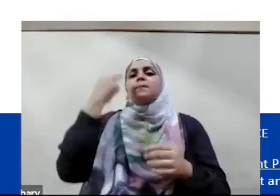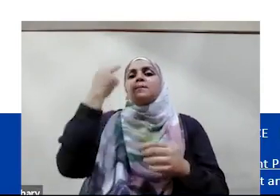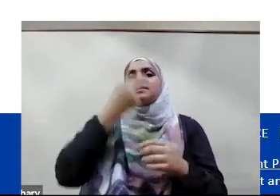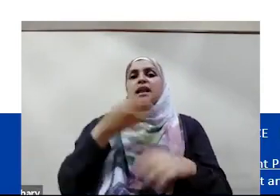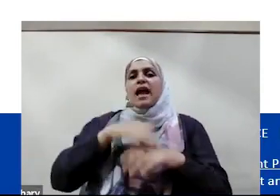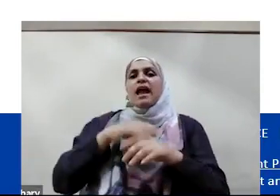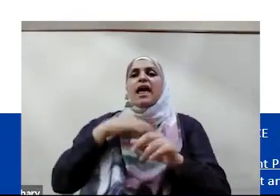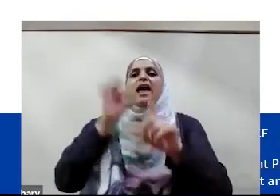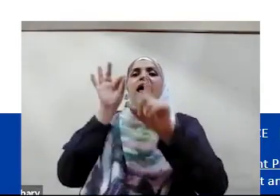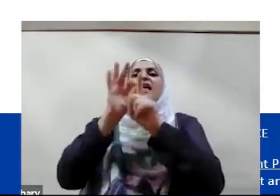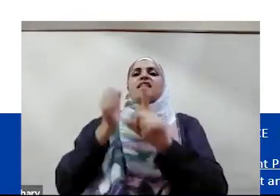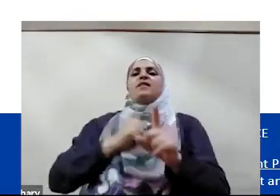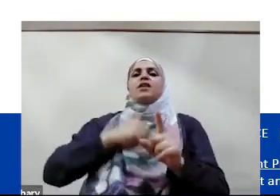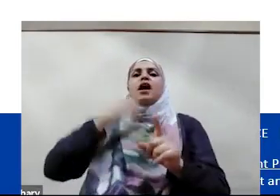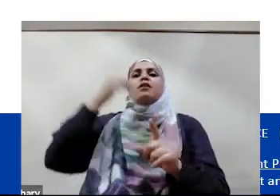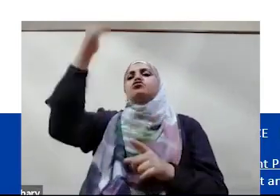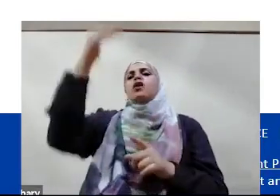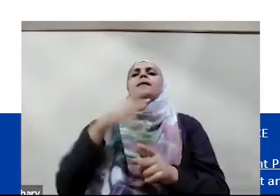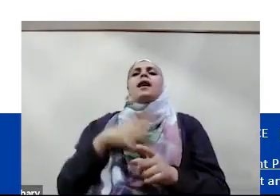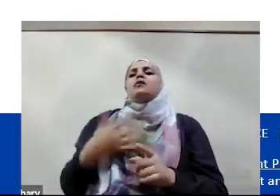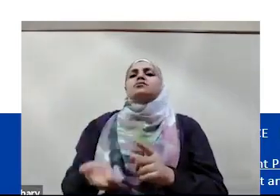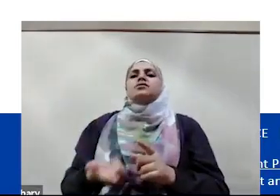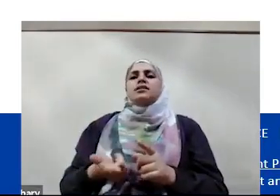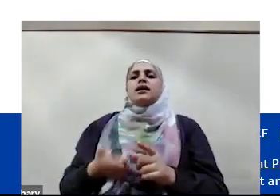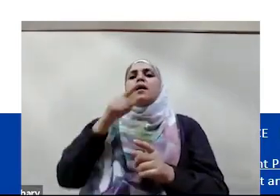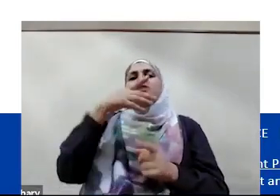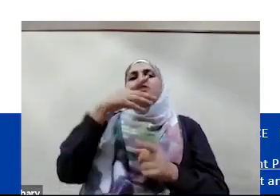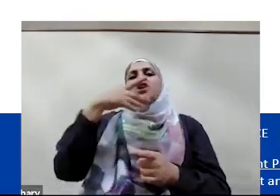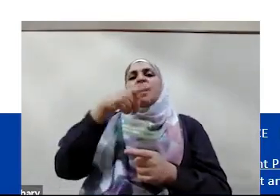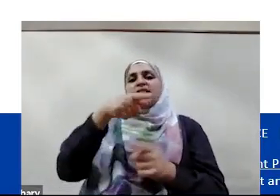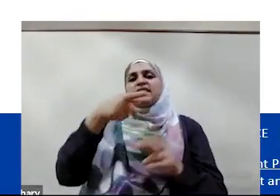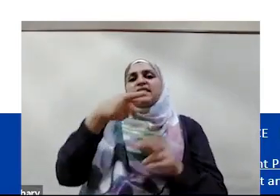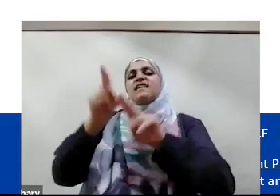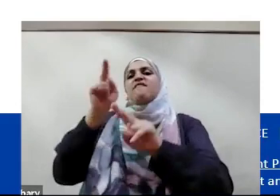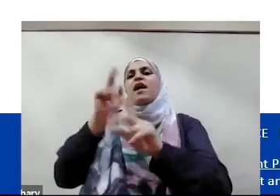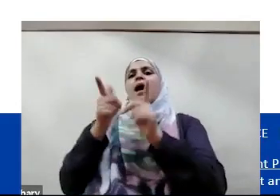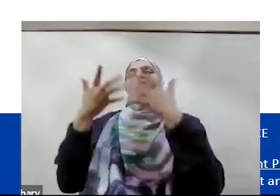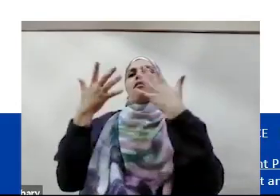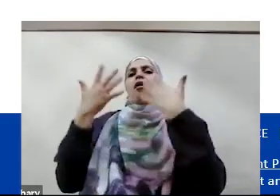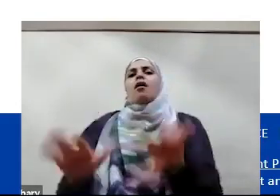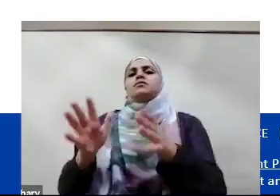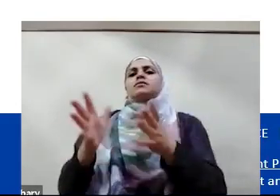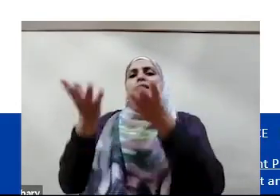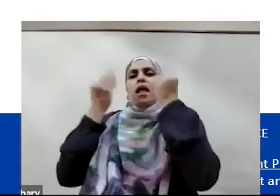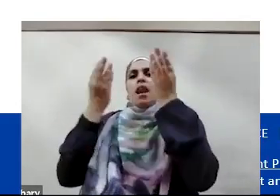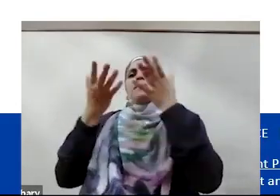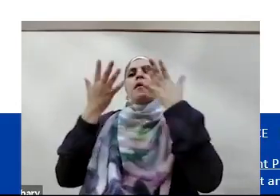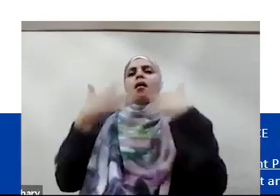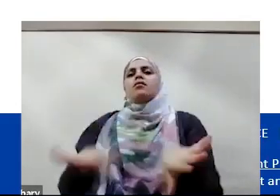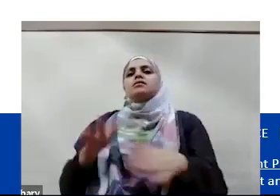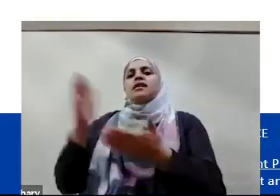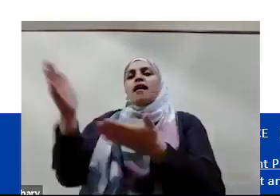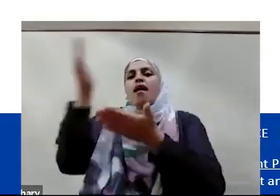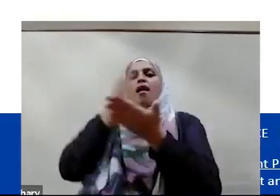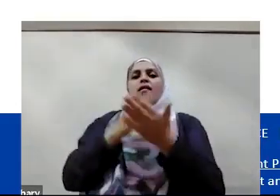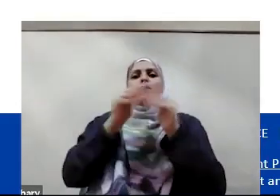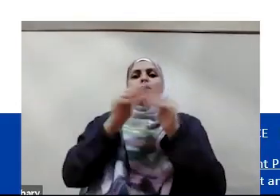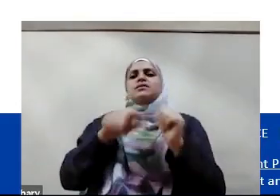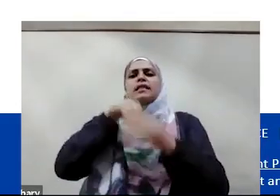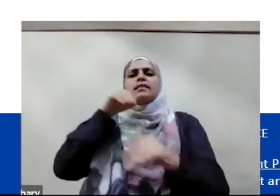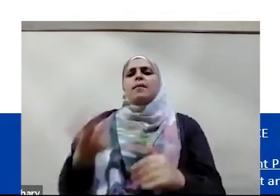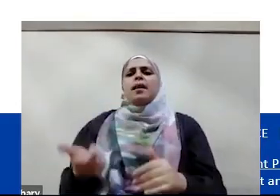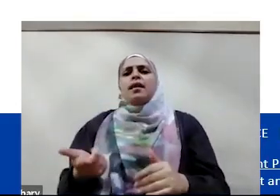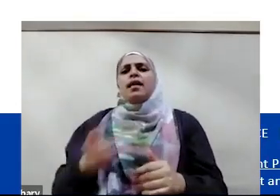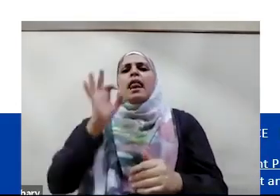أهدافكم للمستقبل، هتعملوا إيه بعد أما ترجعوا من المنحة، أو في أهدافكم عامة. بعد كده برضو بتكلم عن